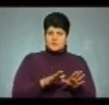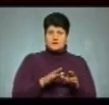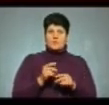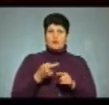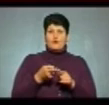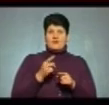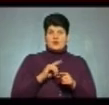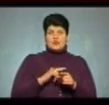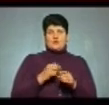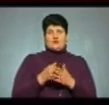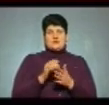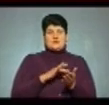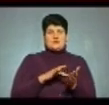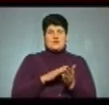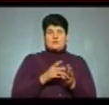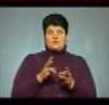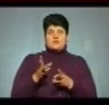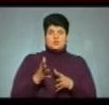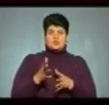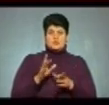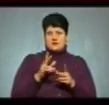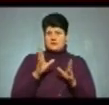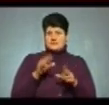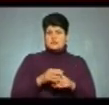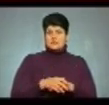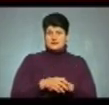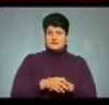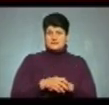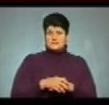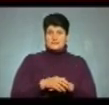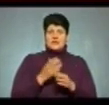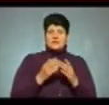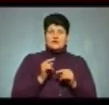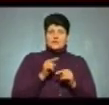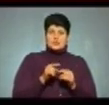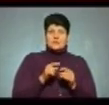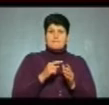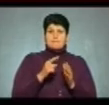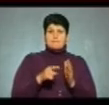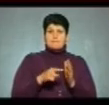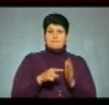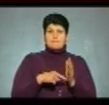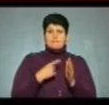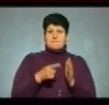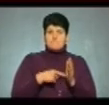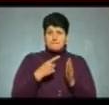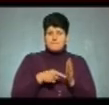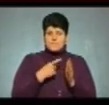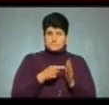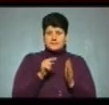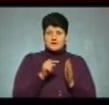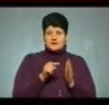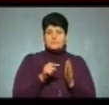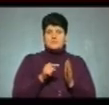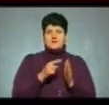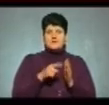до централізованого теплопостачання, як було раніше, отак, як всі. Так, але тоді прилад обліку теплової енергії, їм по